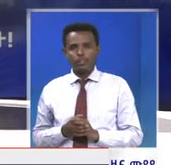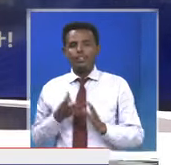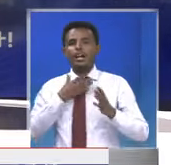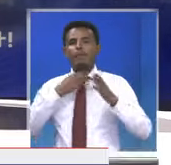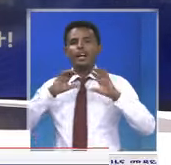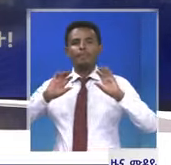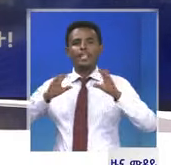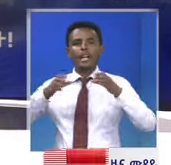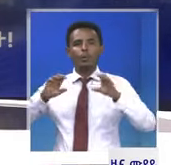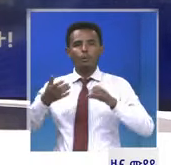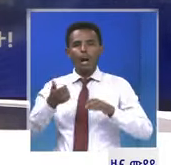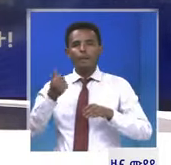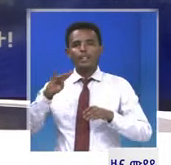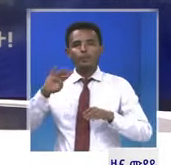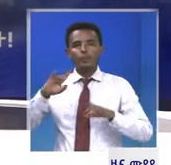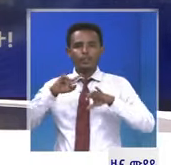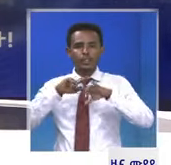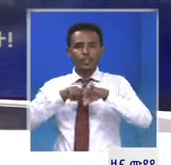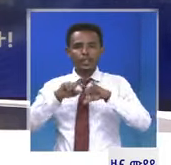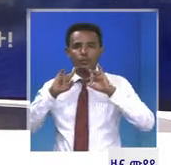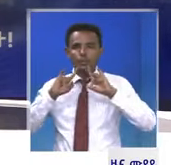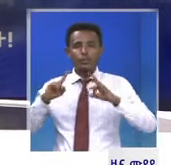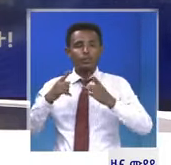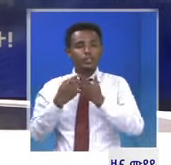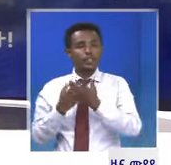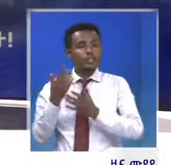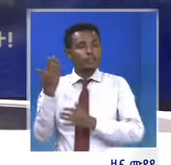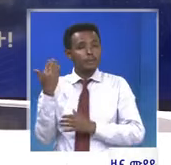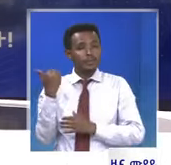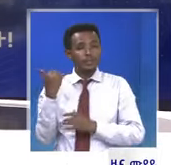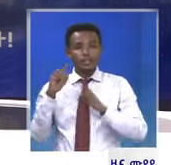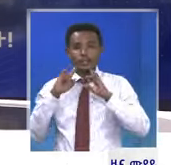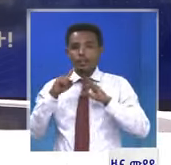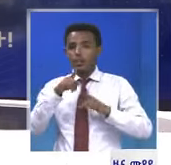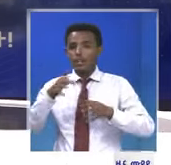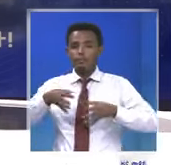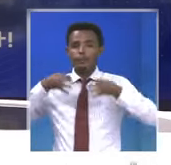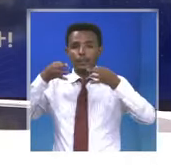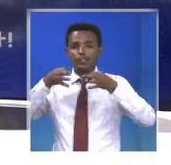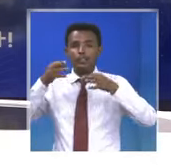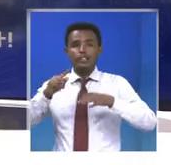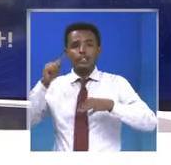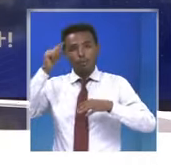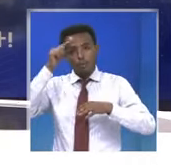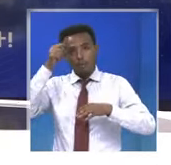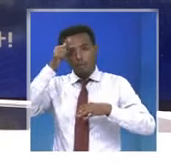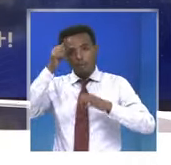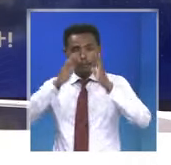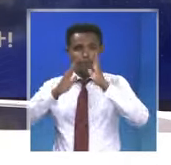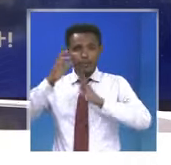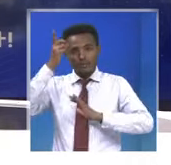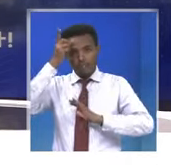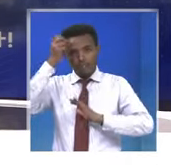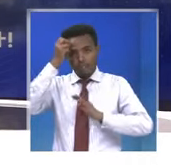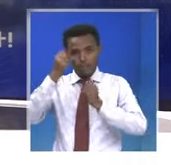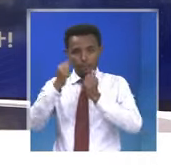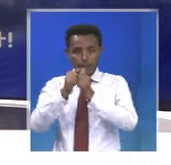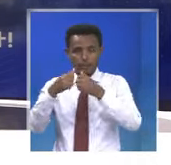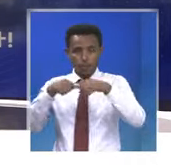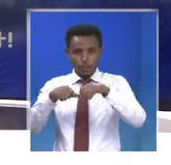ከአማራ ሚዲያ ኮርፖሬሽን አሚኮ ለሰዓቱ ያዝናቸው ዜናዎች እነኚህን ይመስላሉ። ዜናዎቹን ወደ እናንተ በማቅረብ እኔ ተሾመ አበበ፣ በምልክት ቋንቋ ደግሞ ፍቃዱ ወልደ